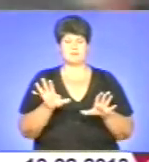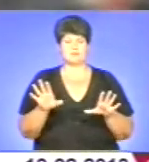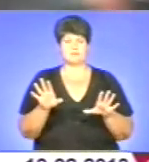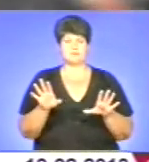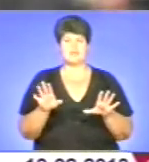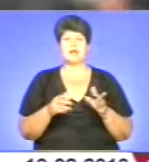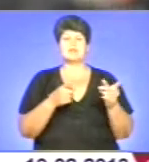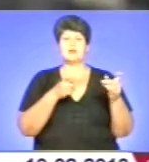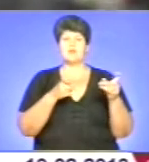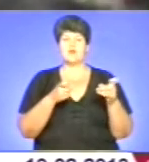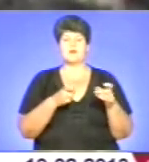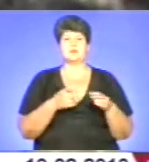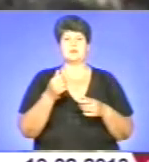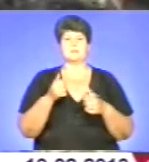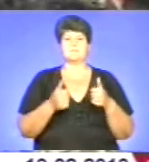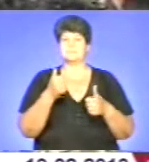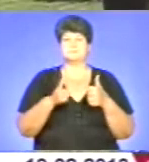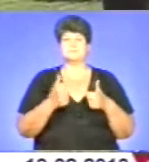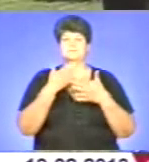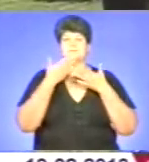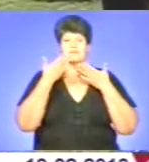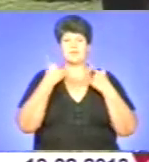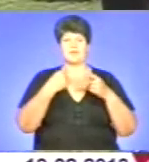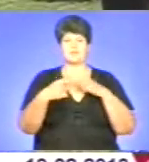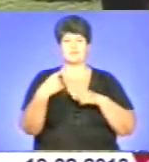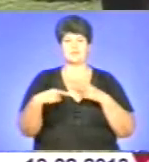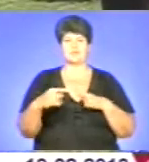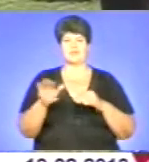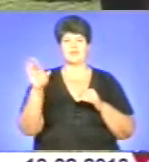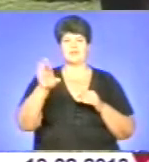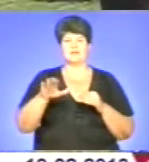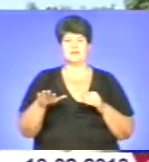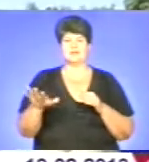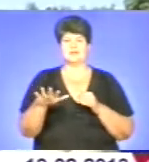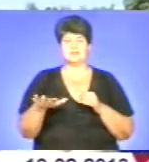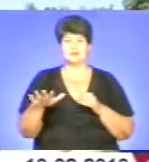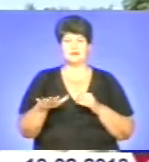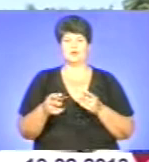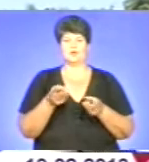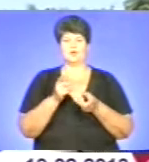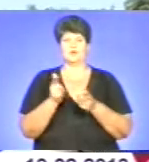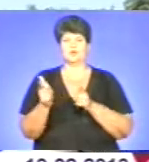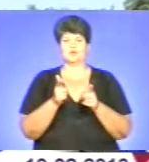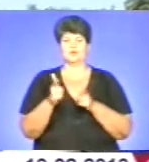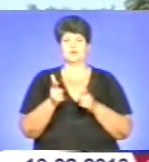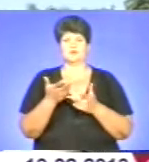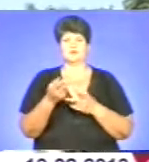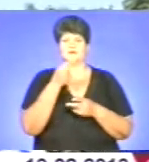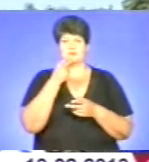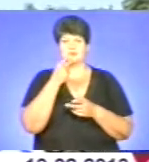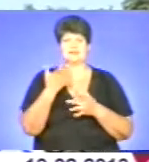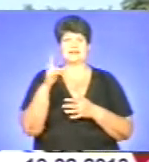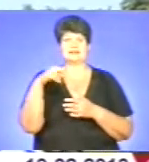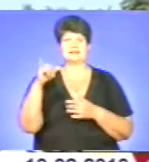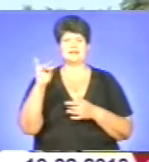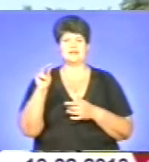полюванні мисливці не конкурують після повернення на берег готують мисливську юшку юшка має варитися з різних то есть має бути і дичина